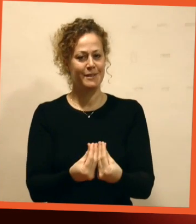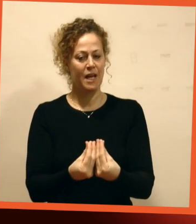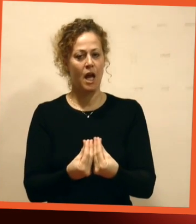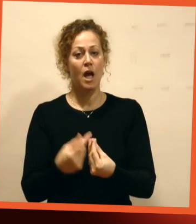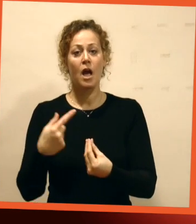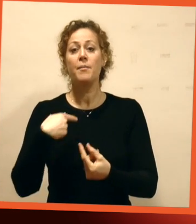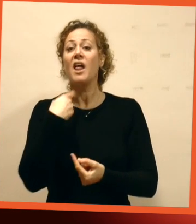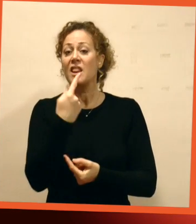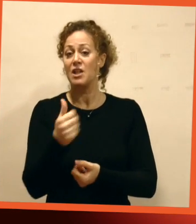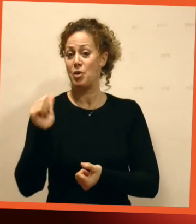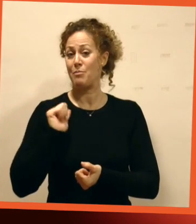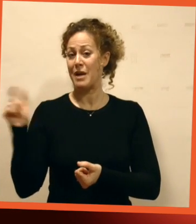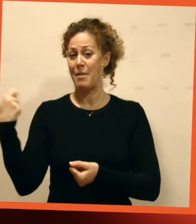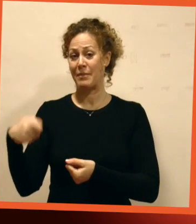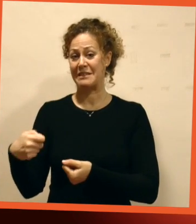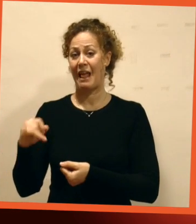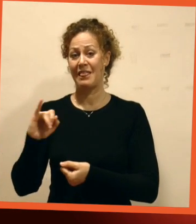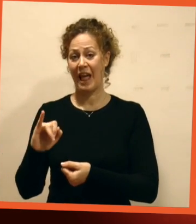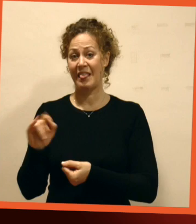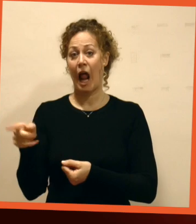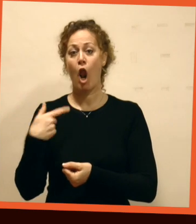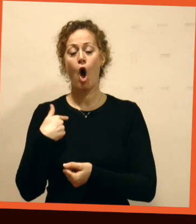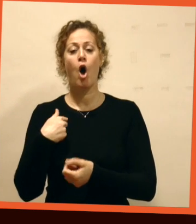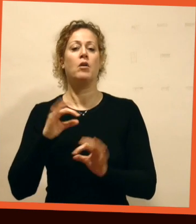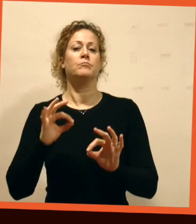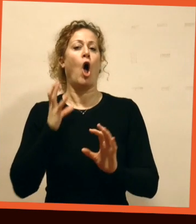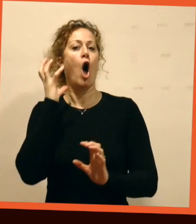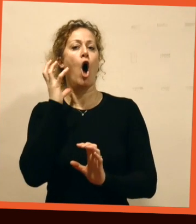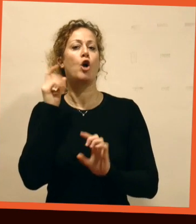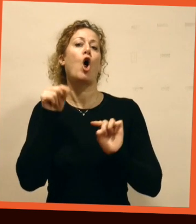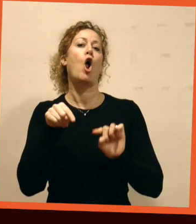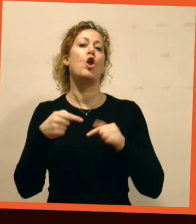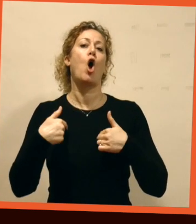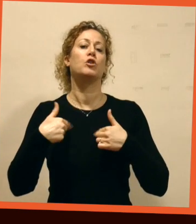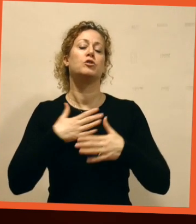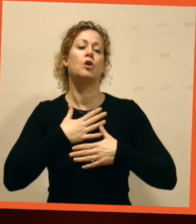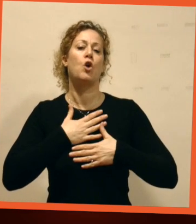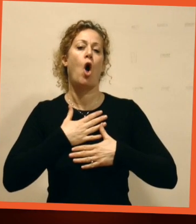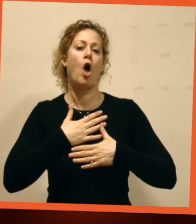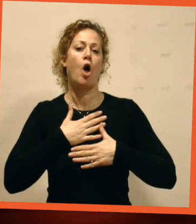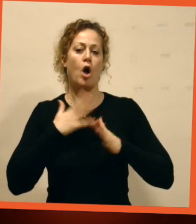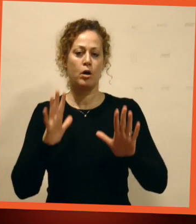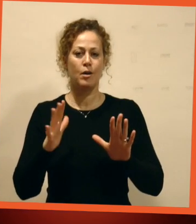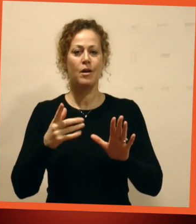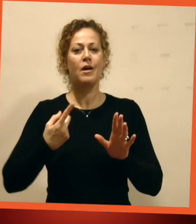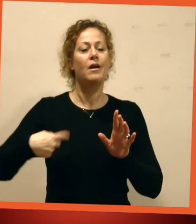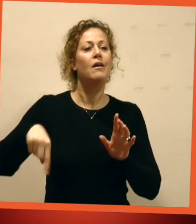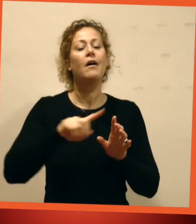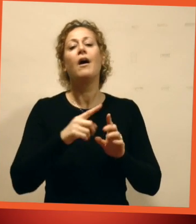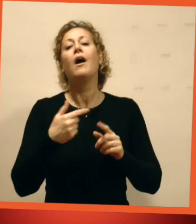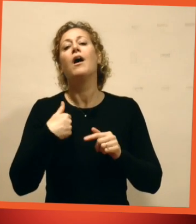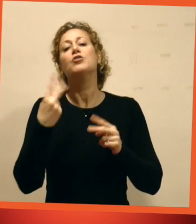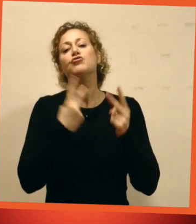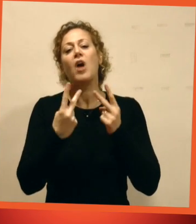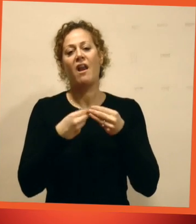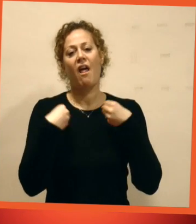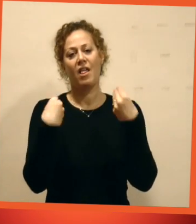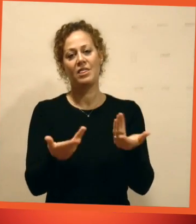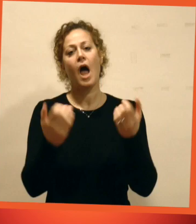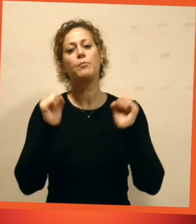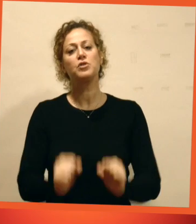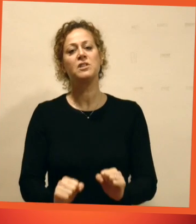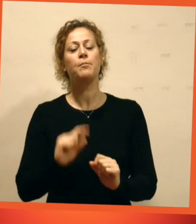il presidente, è il nostro fiore all'occhiello, no? Noi cerchiamo di permettere a tutti di potersi avvicinare a